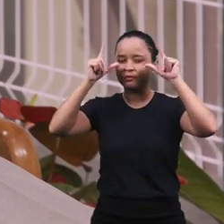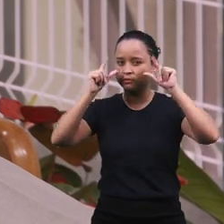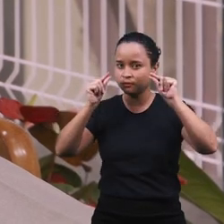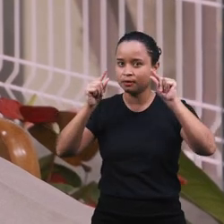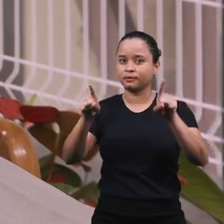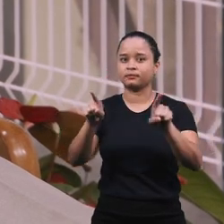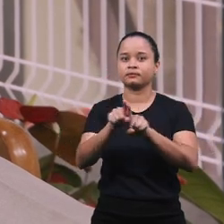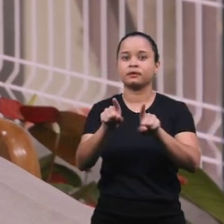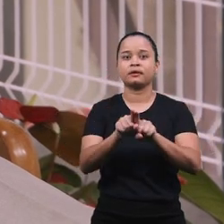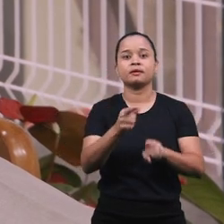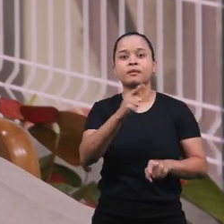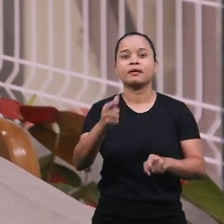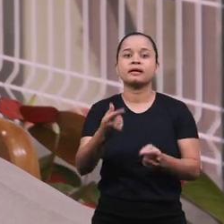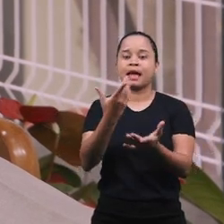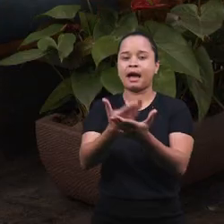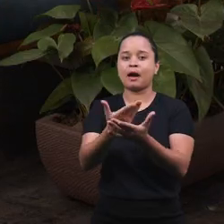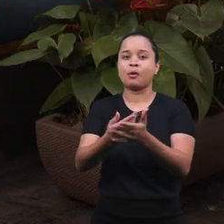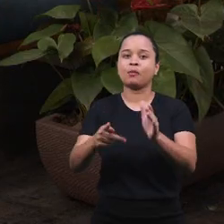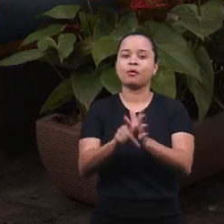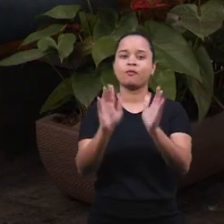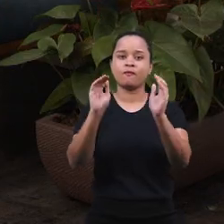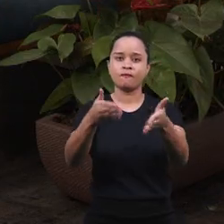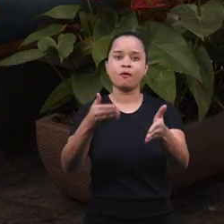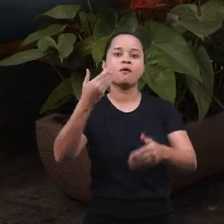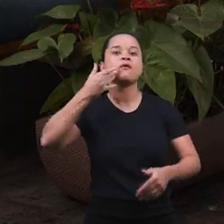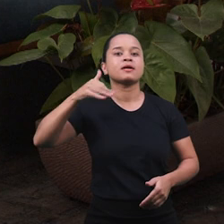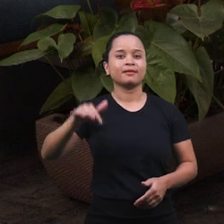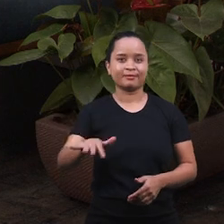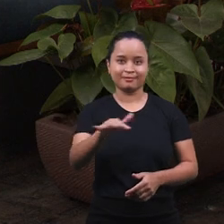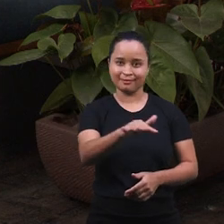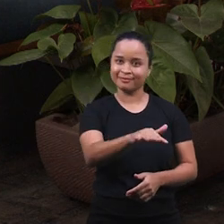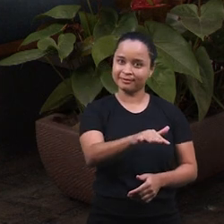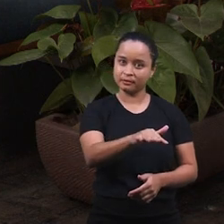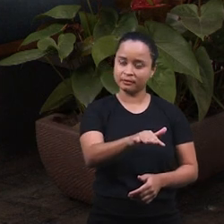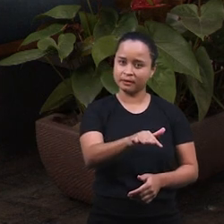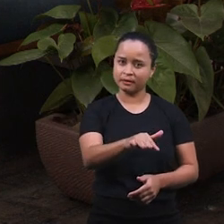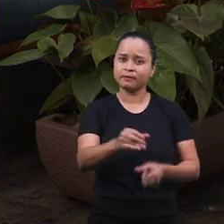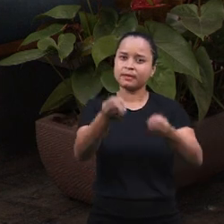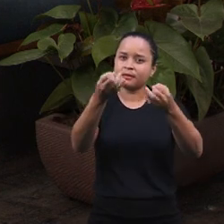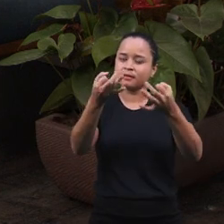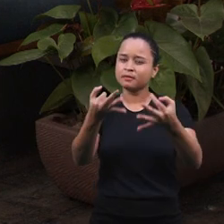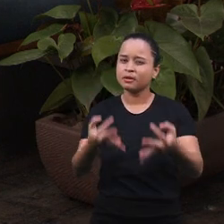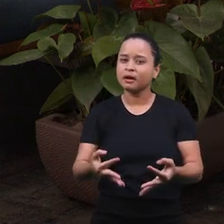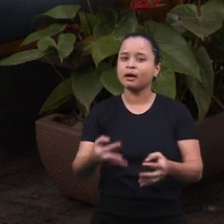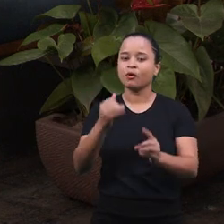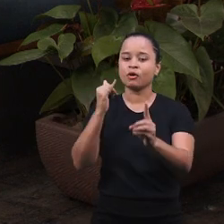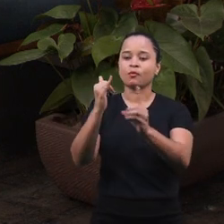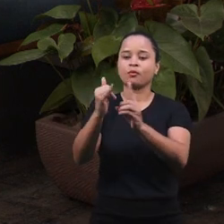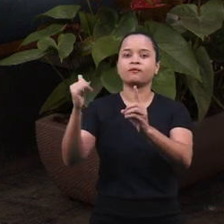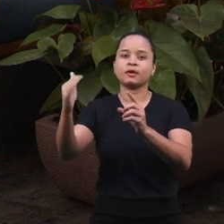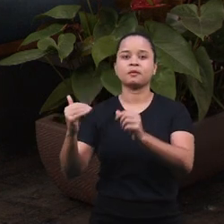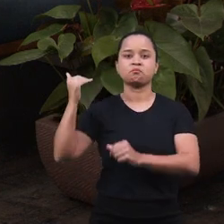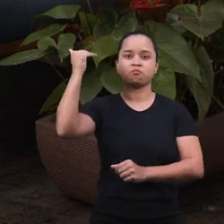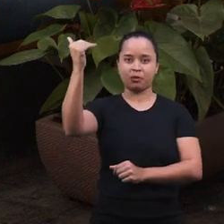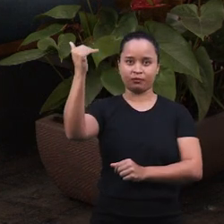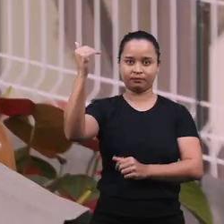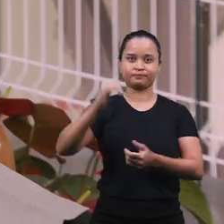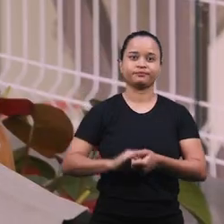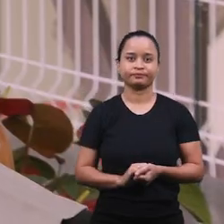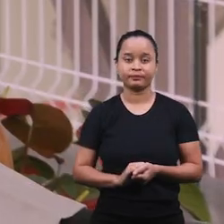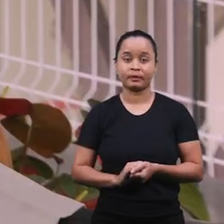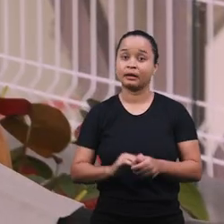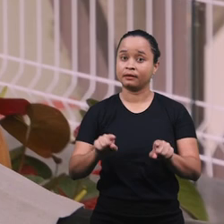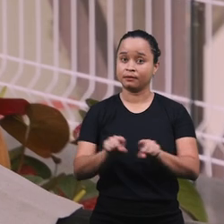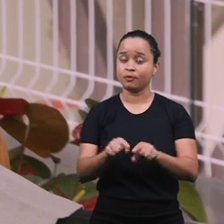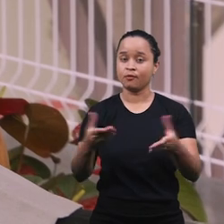l'étude des enfants, la professeure va parler sur Jésus, le plus grand de tous les prophètes. Nous allons connaître aujourd'hui le Manaïm du sud de